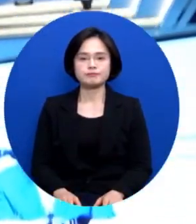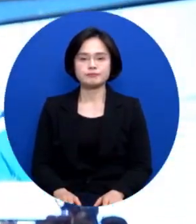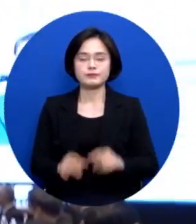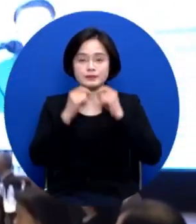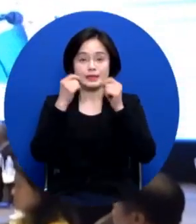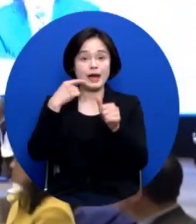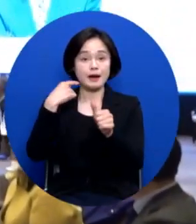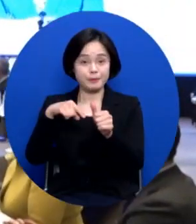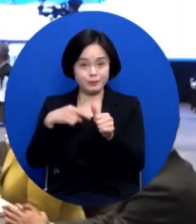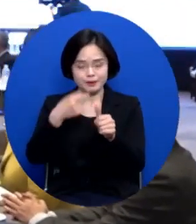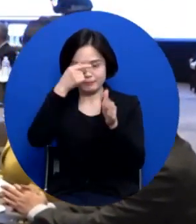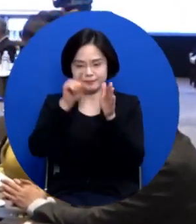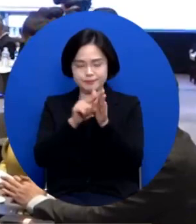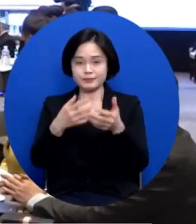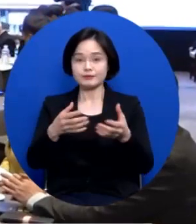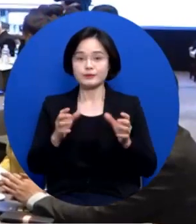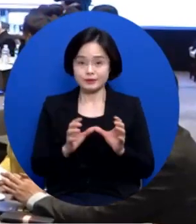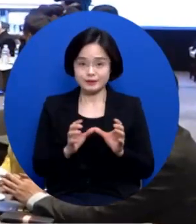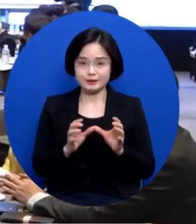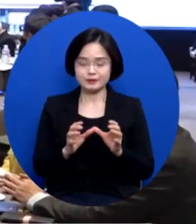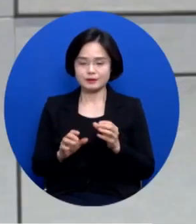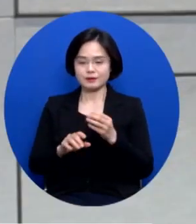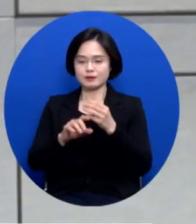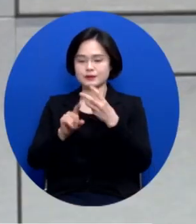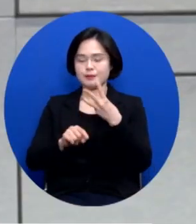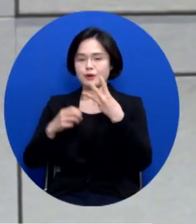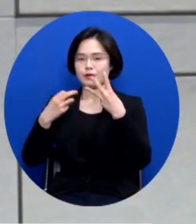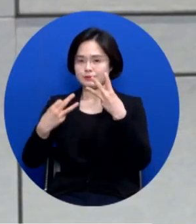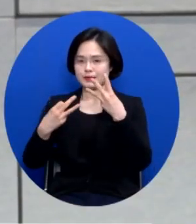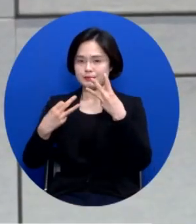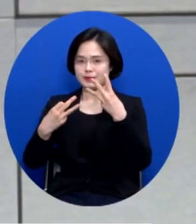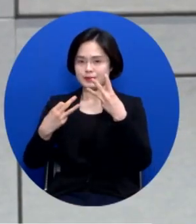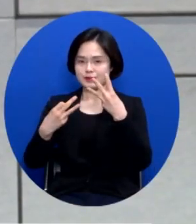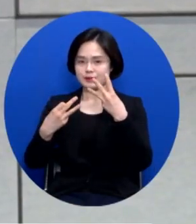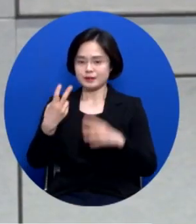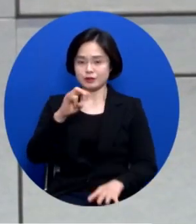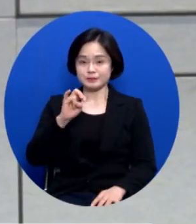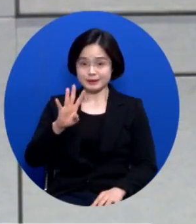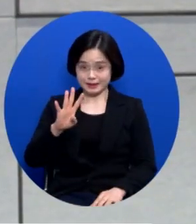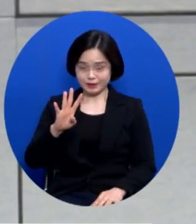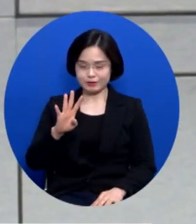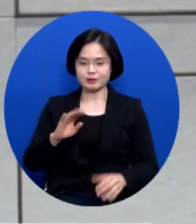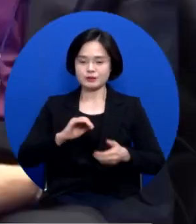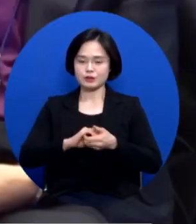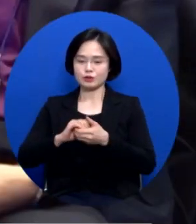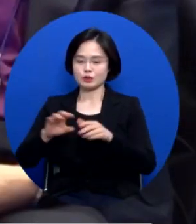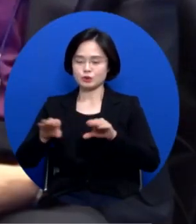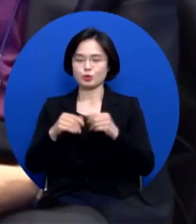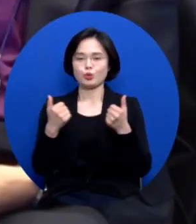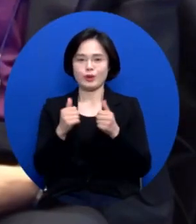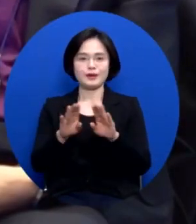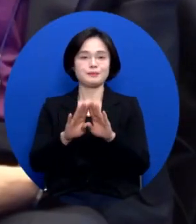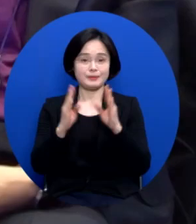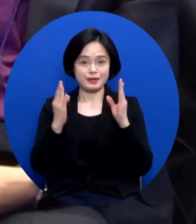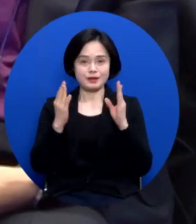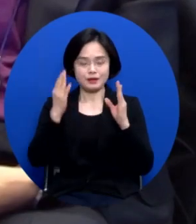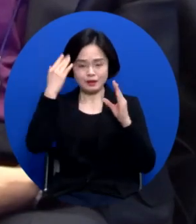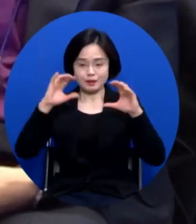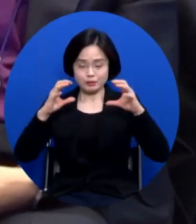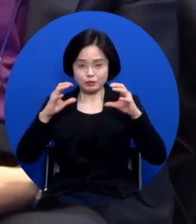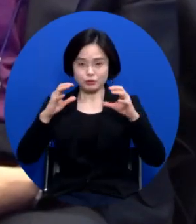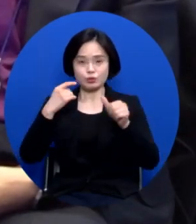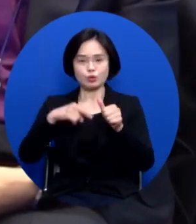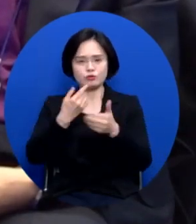사학법인 미션 네트워크가 13일 2024년 정기총회를 열고 대한민국 교육개혁을 위한